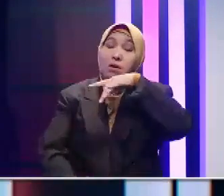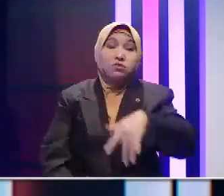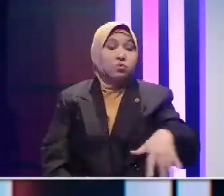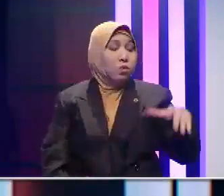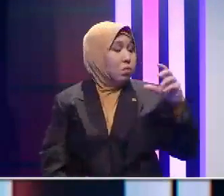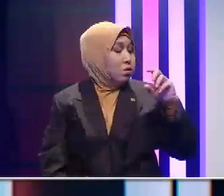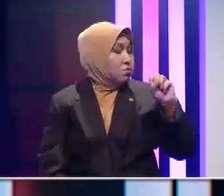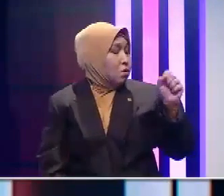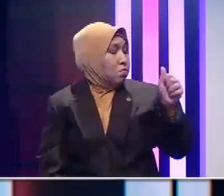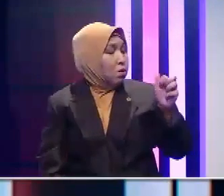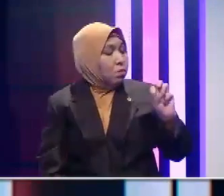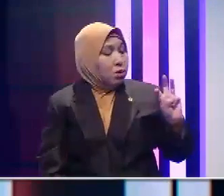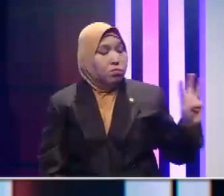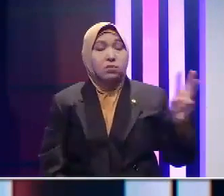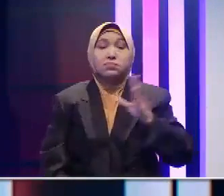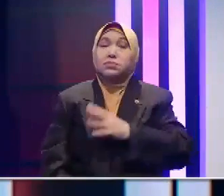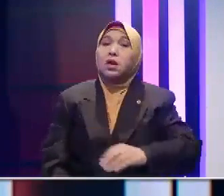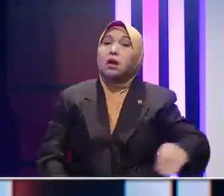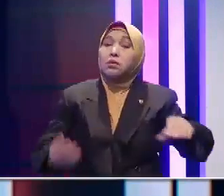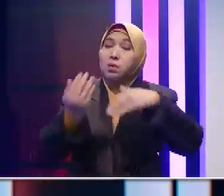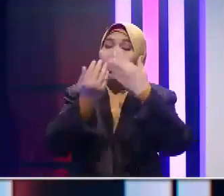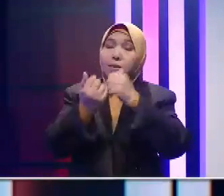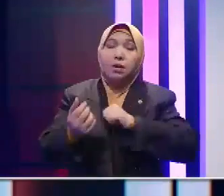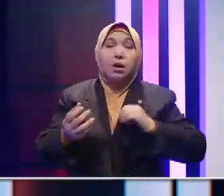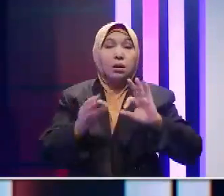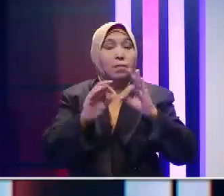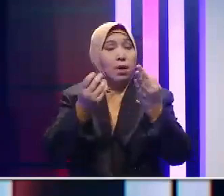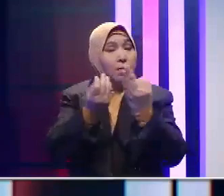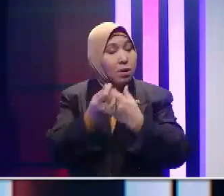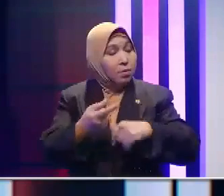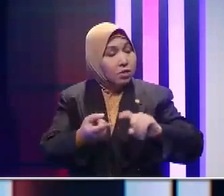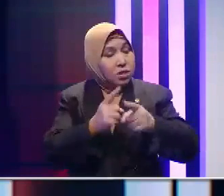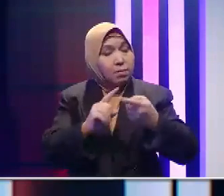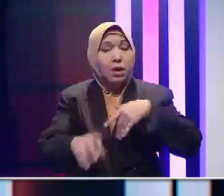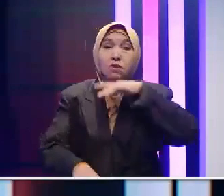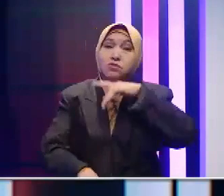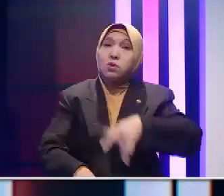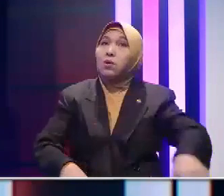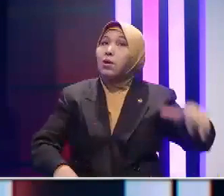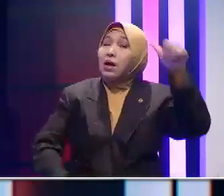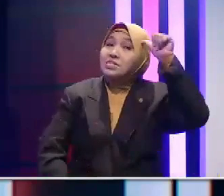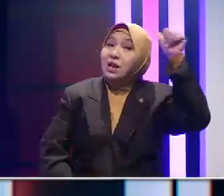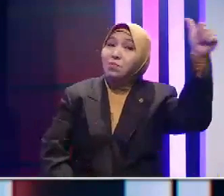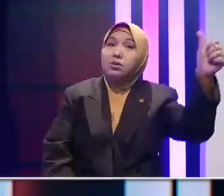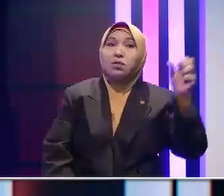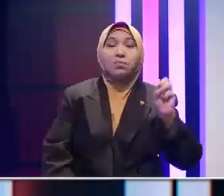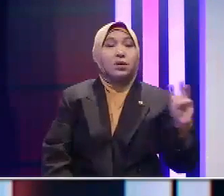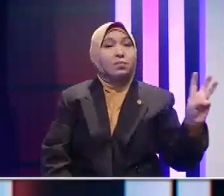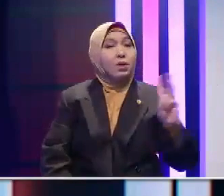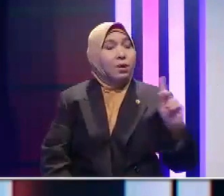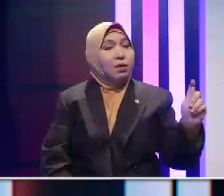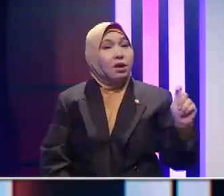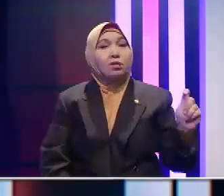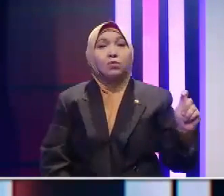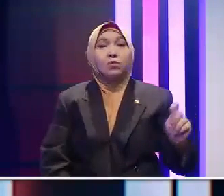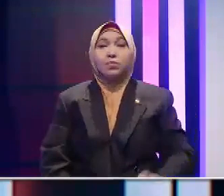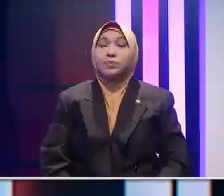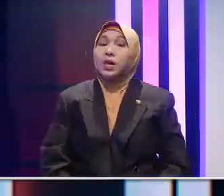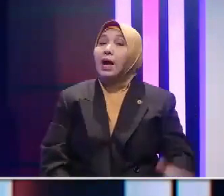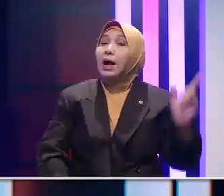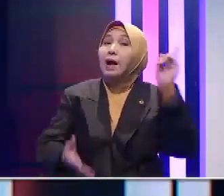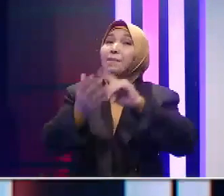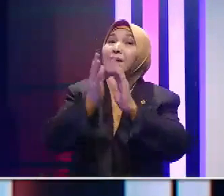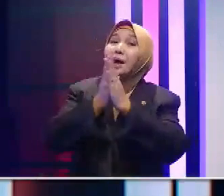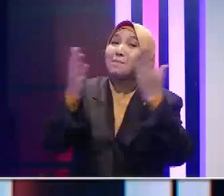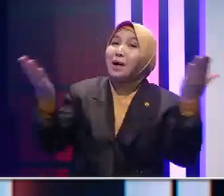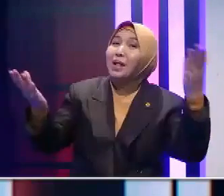وعلى آله وأصحابه أجمعين أما بعد. Assalamualaikum warahmatullahi wabarakatuh. Apa